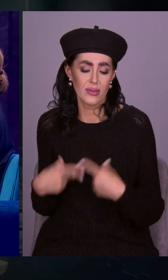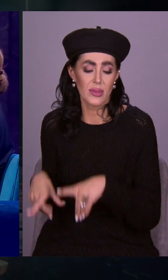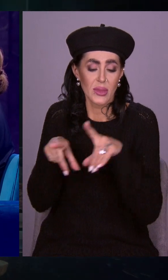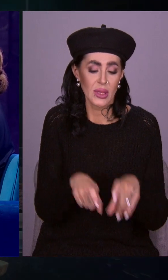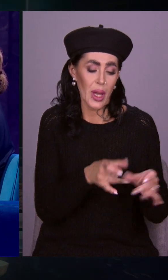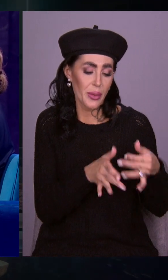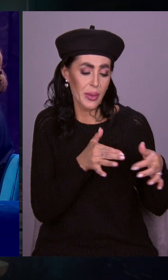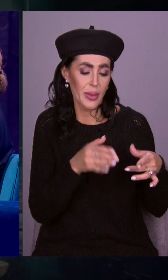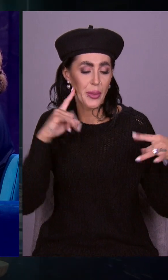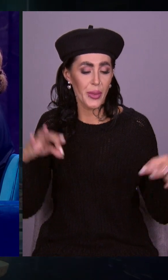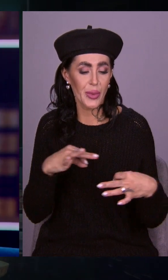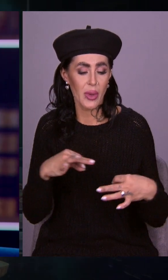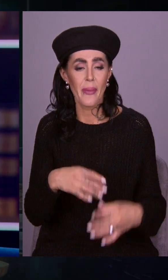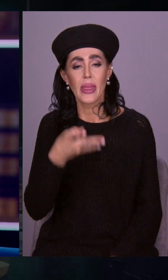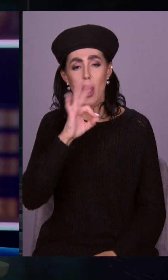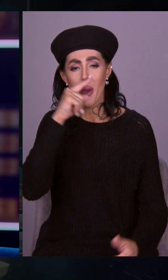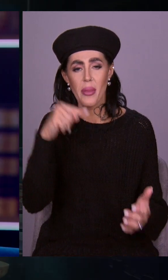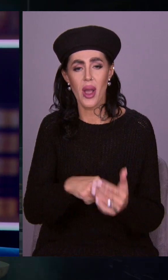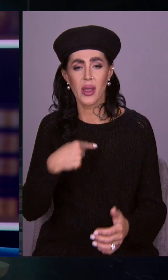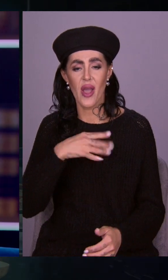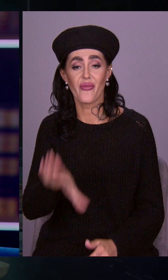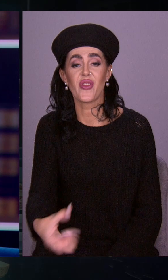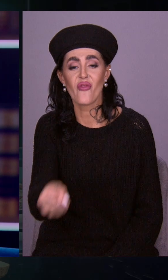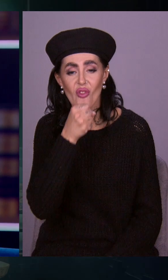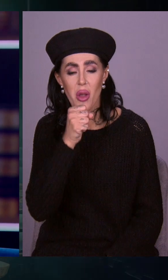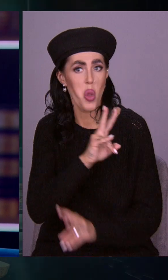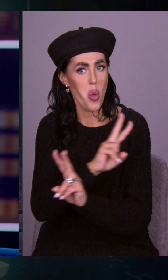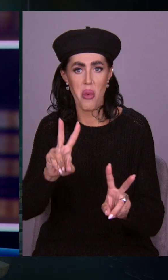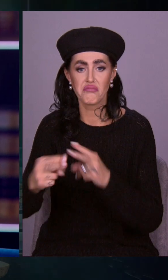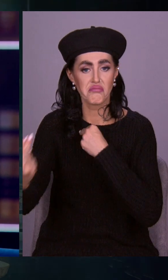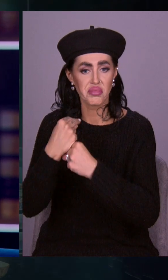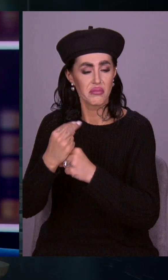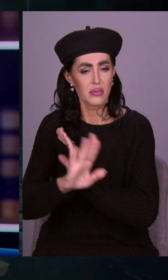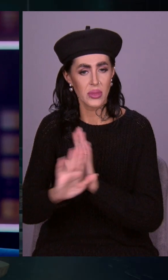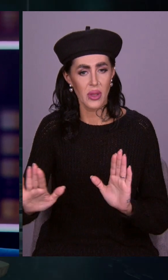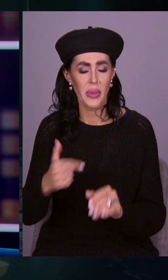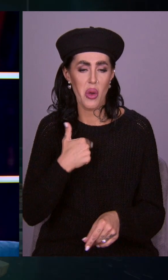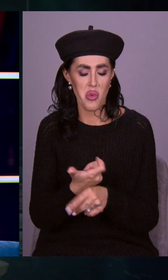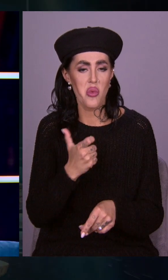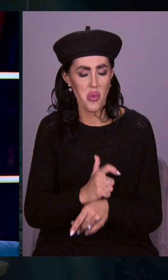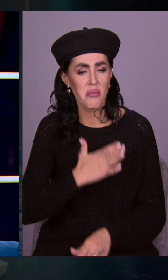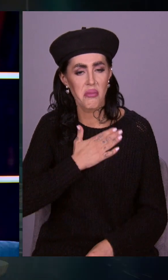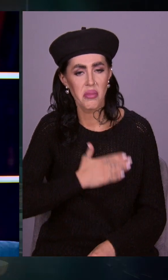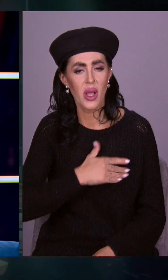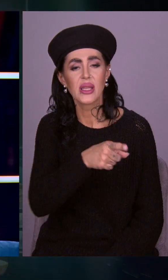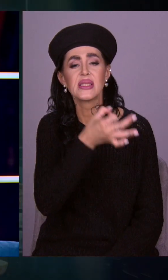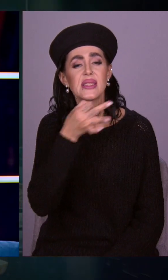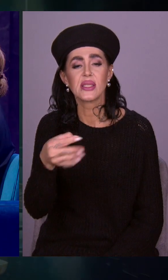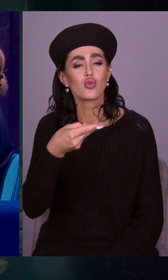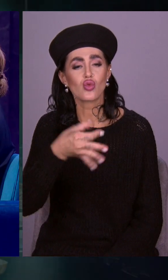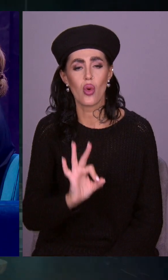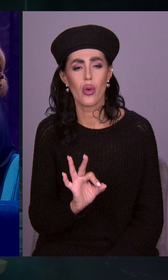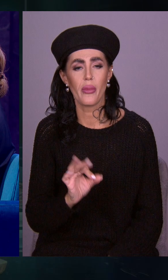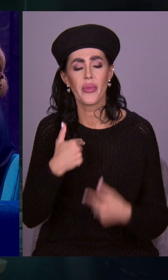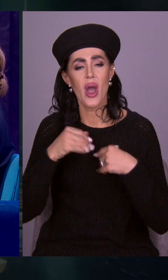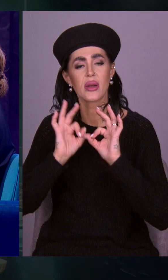заграє якусь пісню. Але я не втрималася і взяла сама це слово, і ніхто не став мене перебивати, через що мені було дуже сильно приємно. А що ти сказала? Я говорила їм про